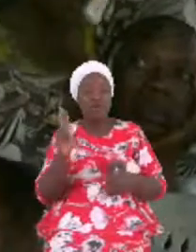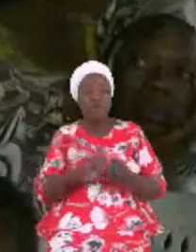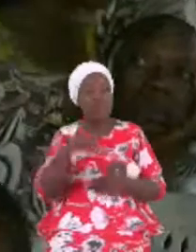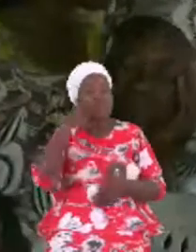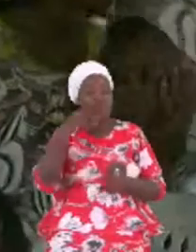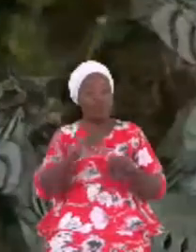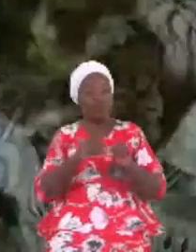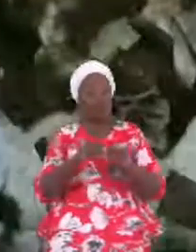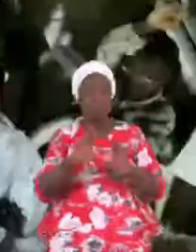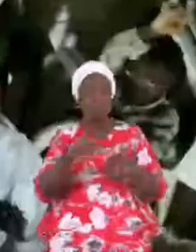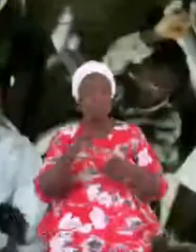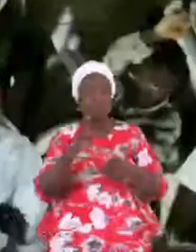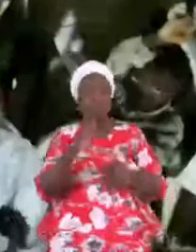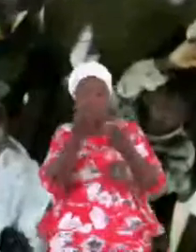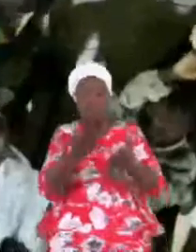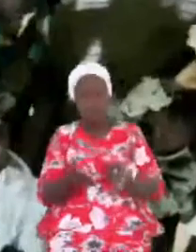Donnez-nous vos informations.